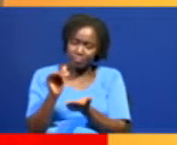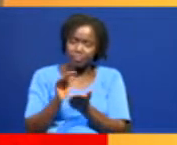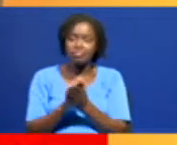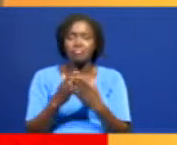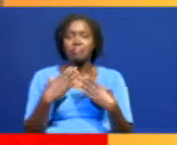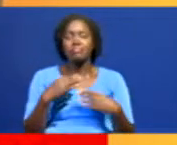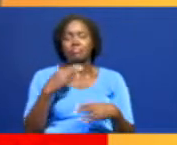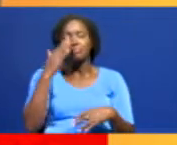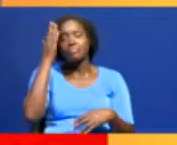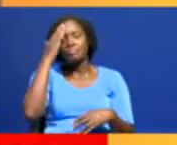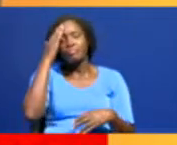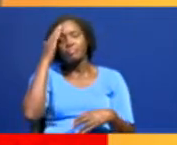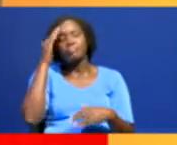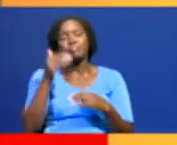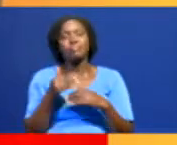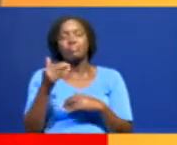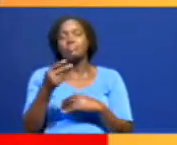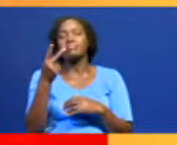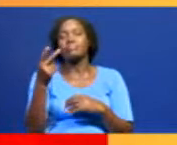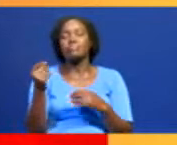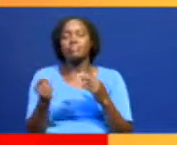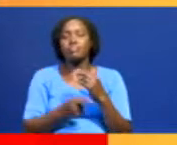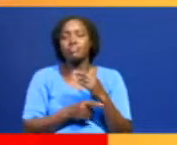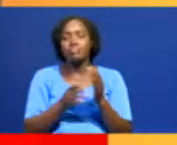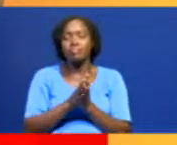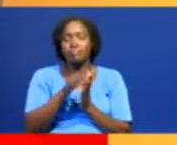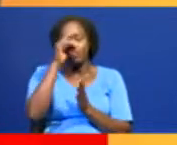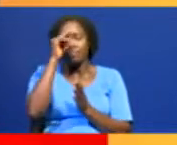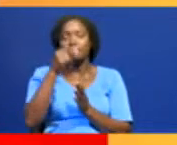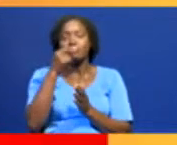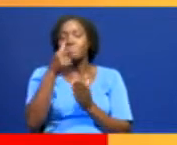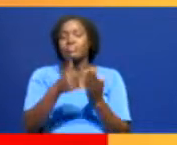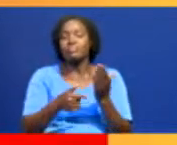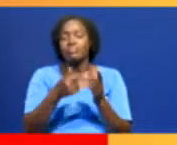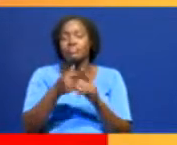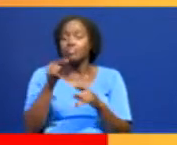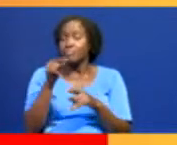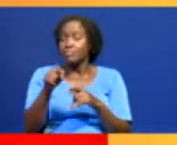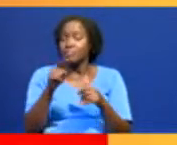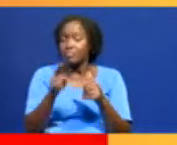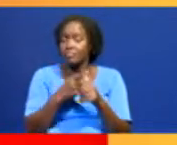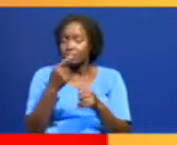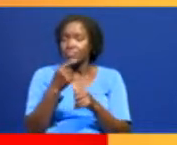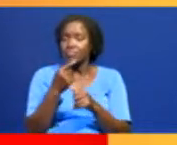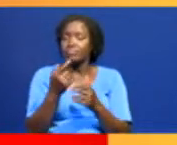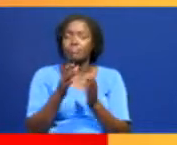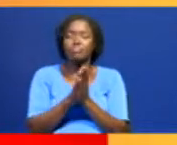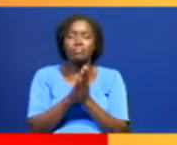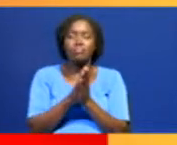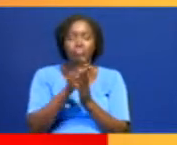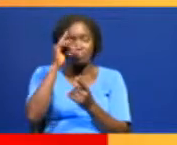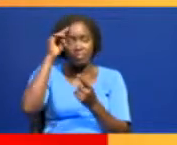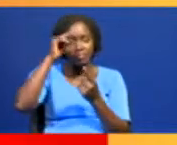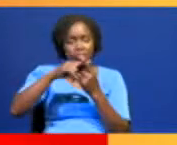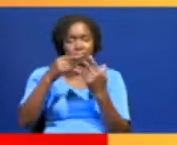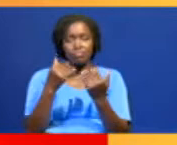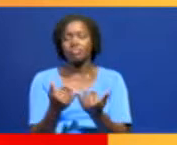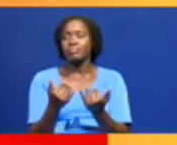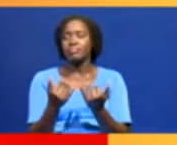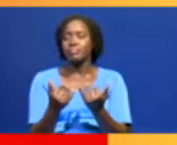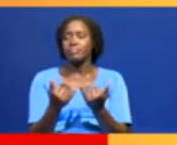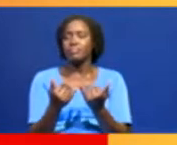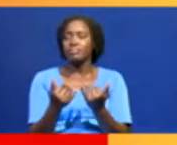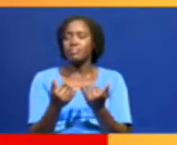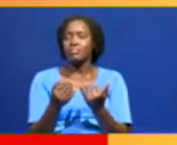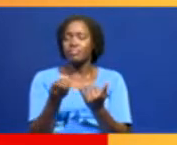wataanza kujua baada ya miezi miwili hii serikali ilikuwa inasema nini. Lakini kwa mwaka huu wa kwanza mpaka wakati huu bei